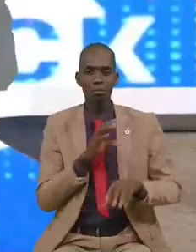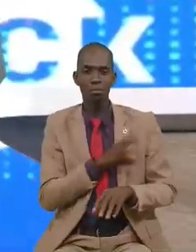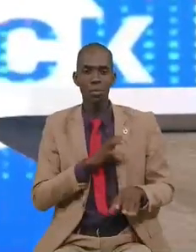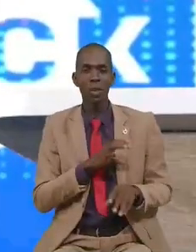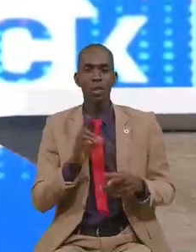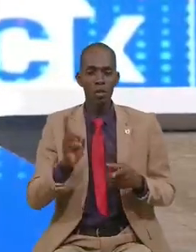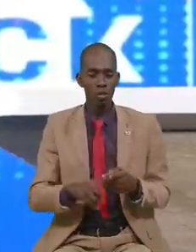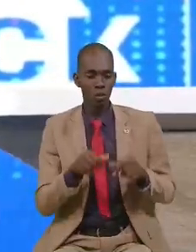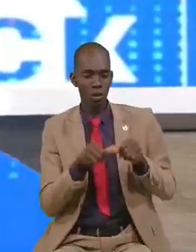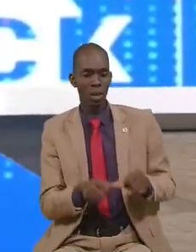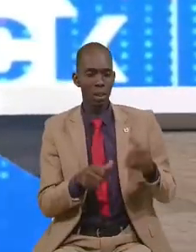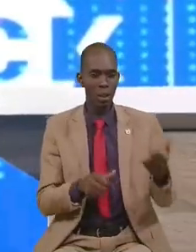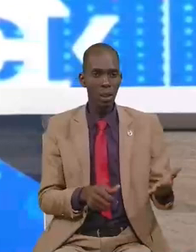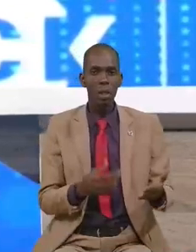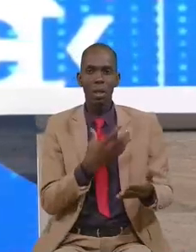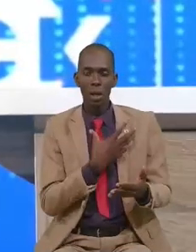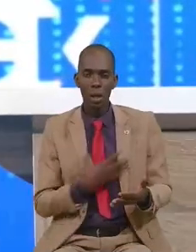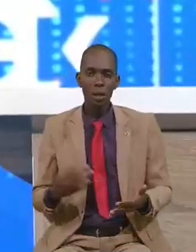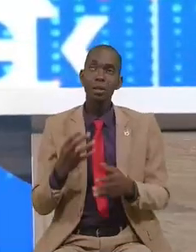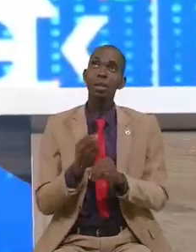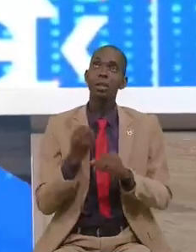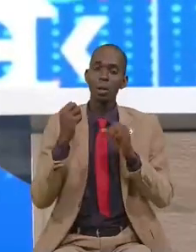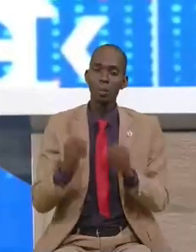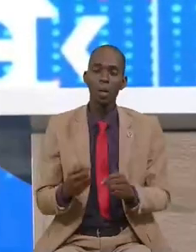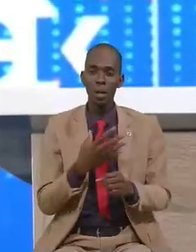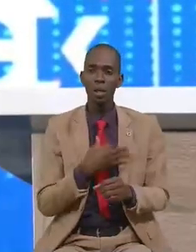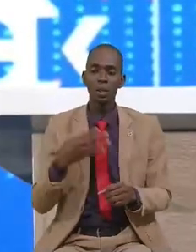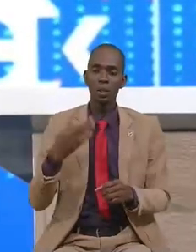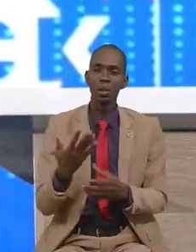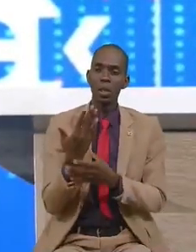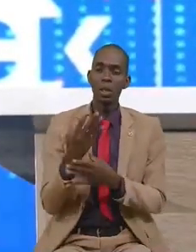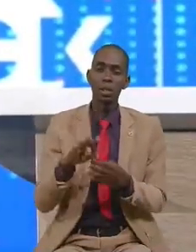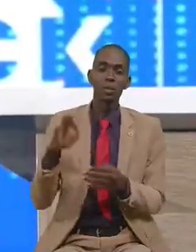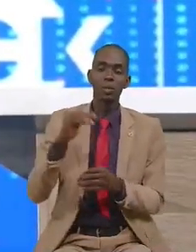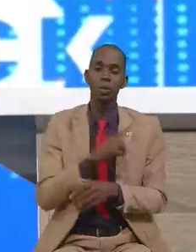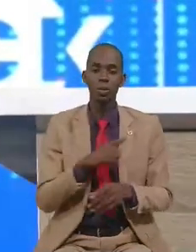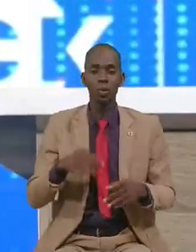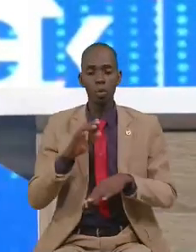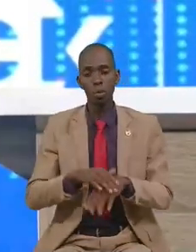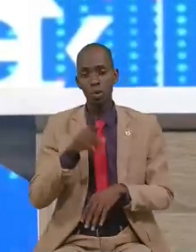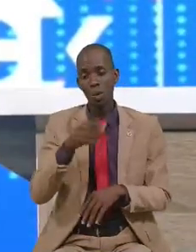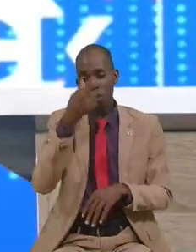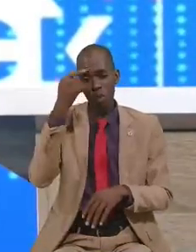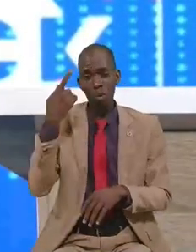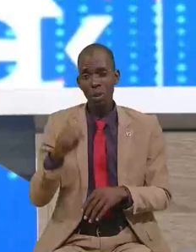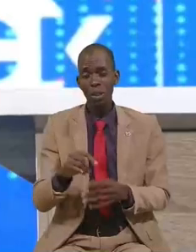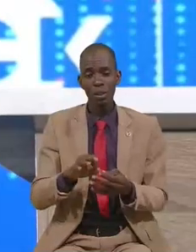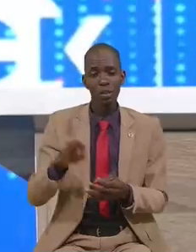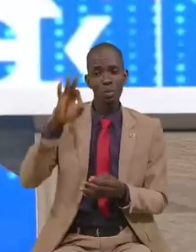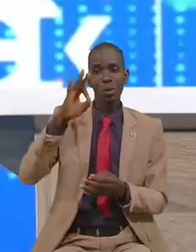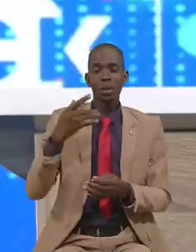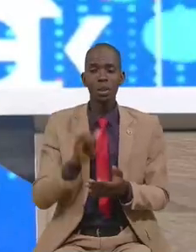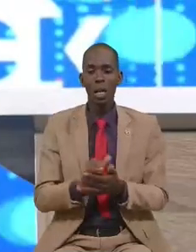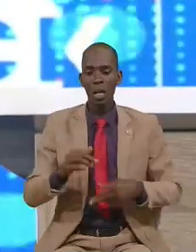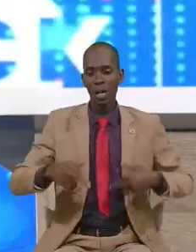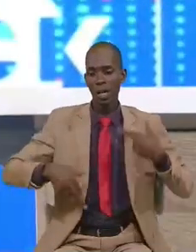la main, l'Esprit du Seigneur sur toi. Et parce que l'Esprit de réveil,